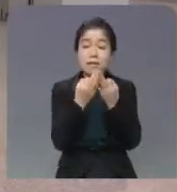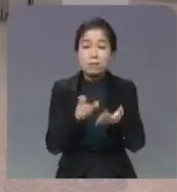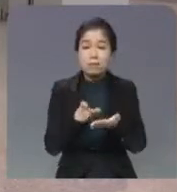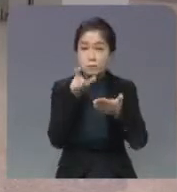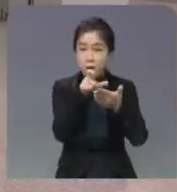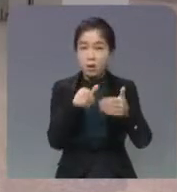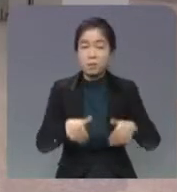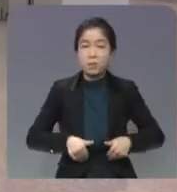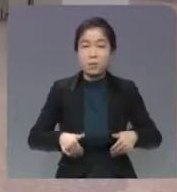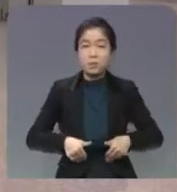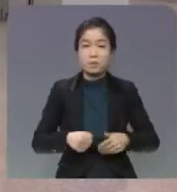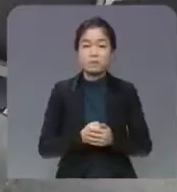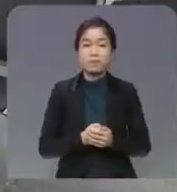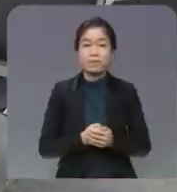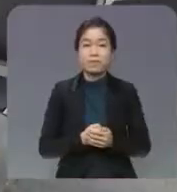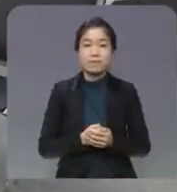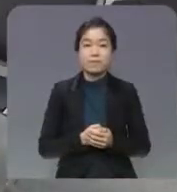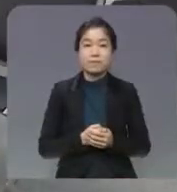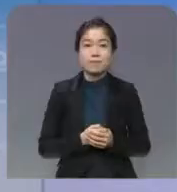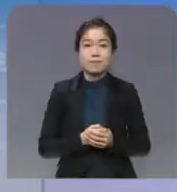됩니다.